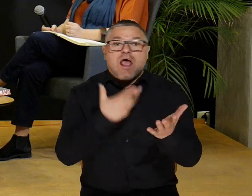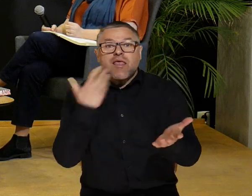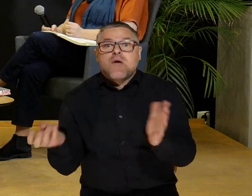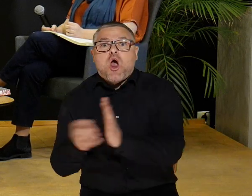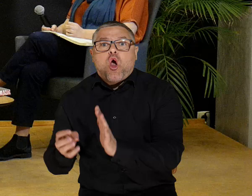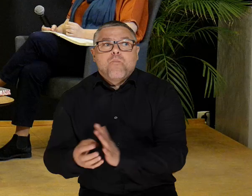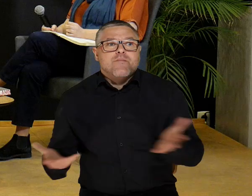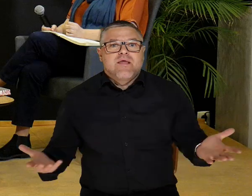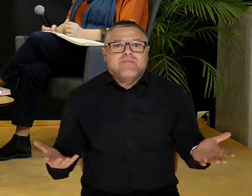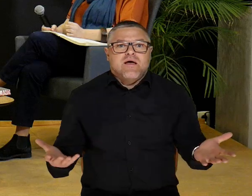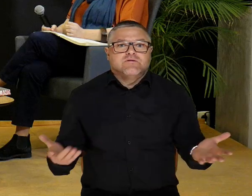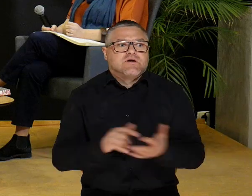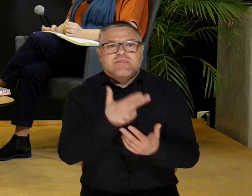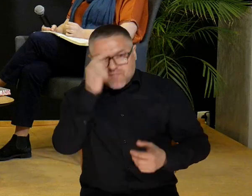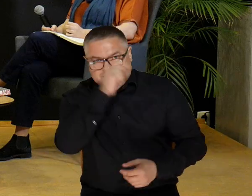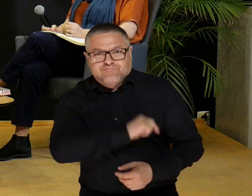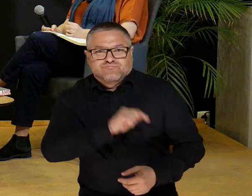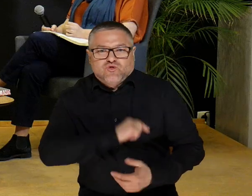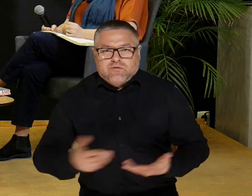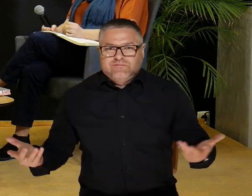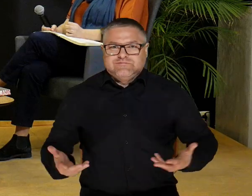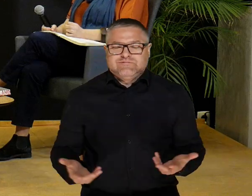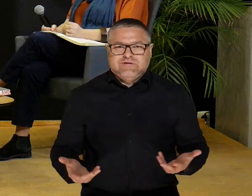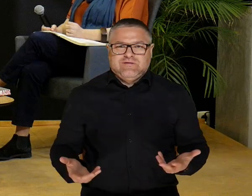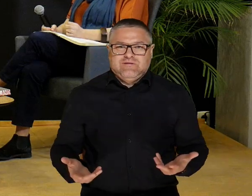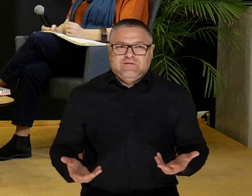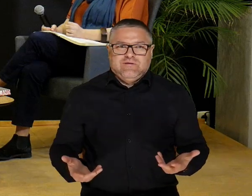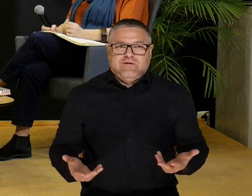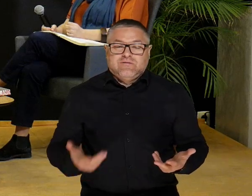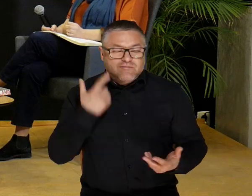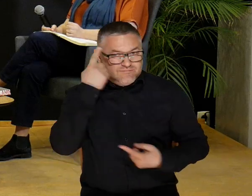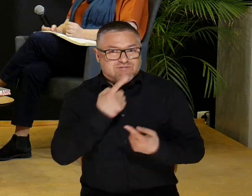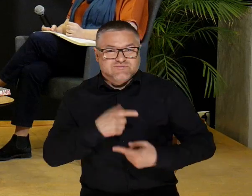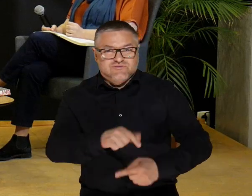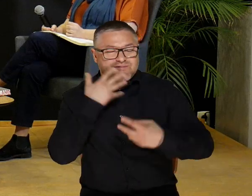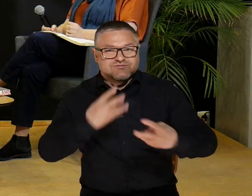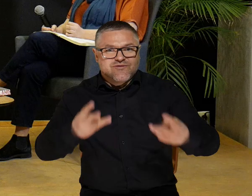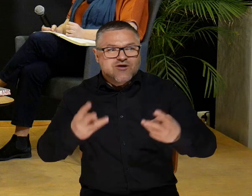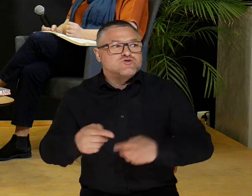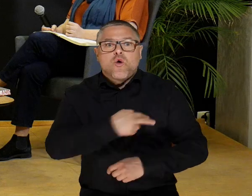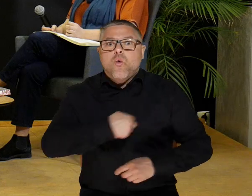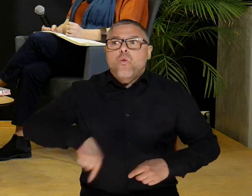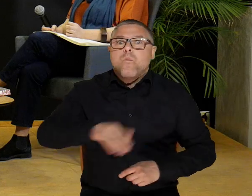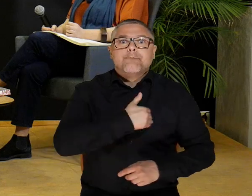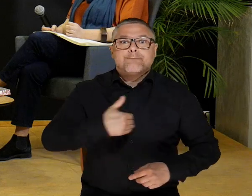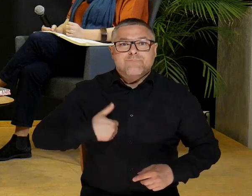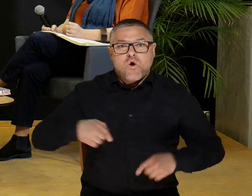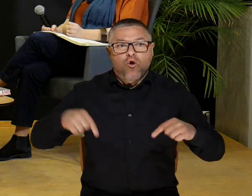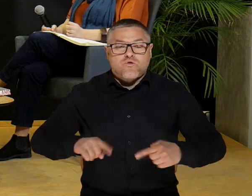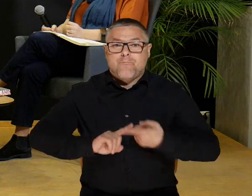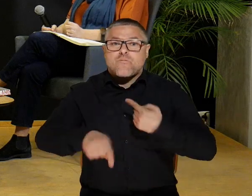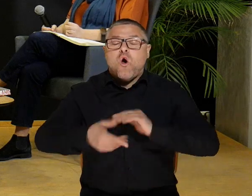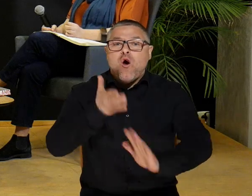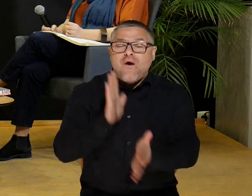komentować tego od strony jakiejś psychologicznej. I wydaje mi się, że jednak nie bez znaczenia jest to, że u nas w Polsce po